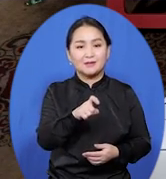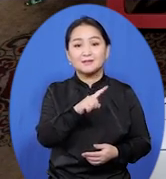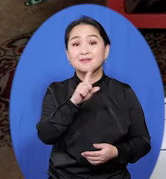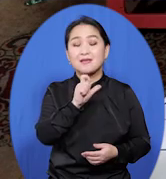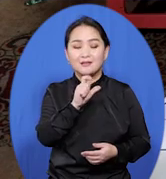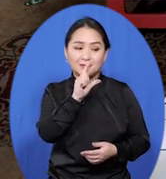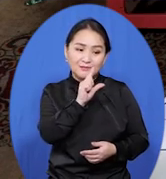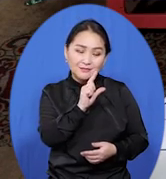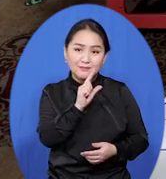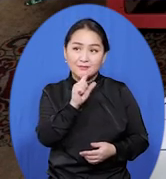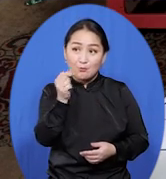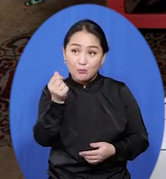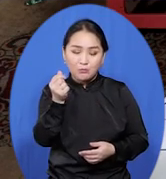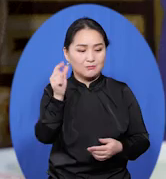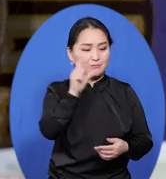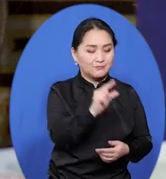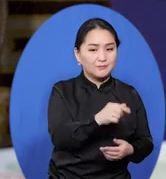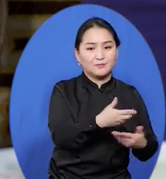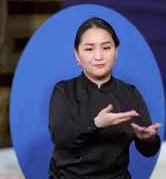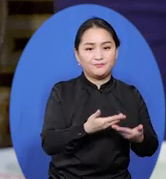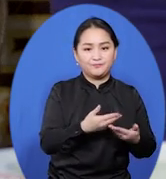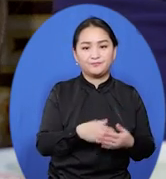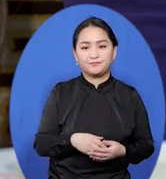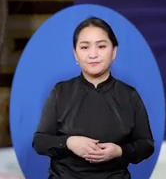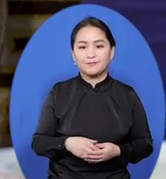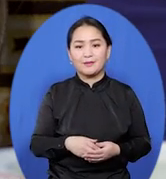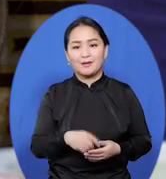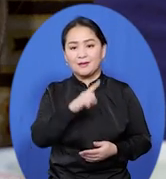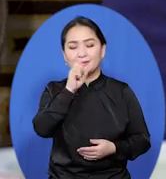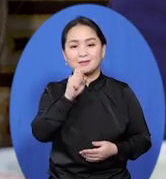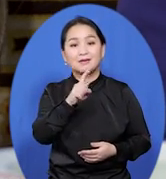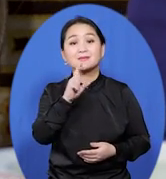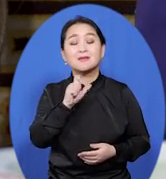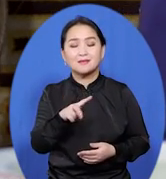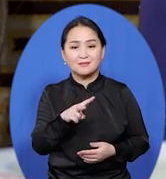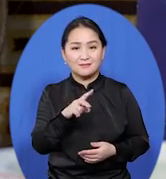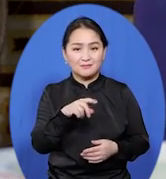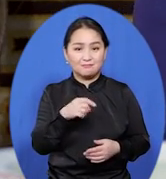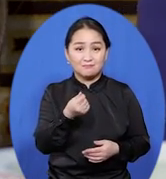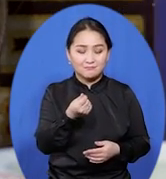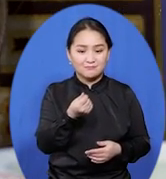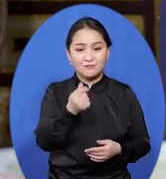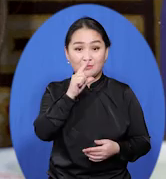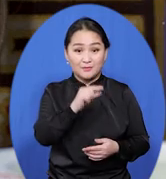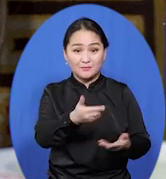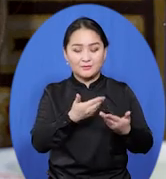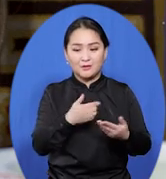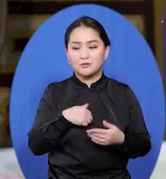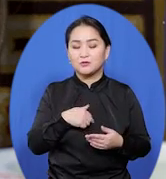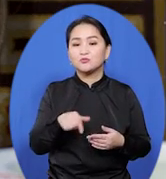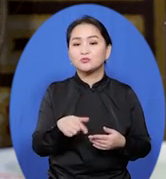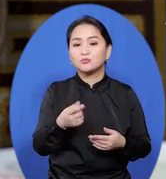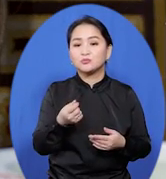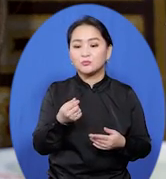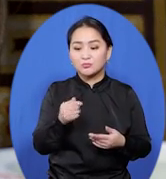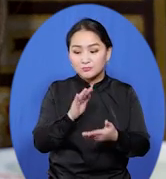зээлийн ханшаас хамаагүй бага авч өгсөн. Яг нь төрийн бодлогоор бол дэмжиж байгаа зах зээлийн ханшаас багаар авч байгаа. Гэхдээ одоо ер нь танаа нутгийн орнд бог малын